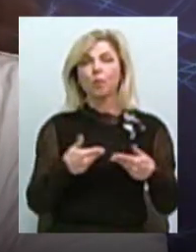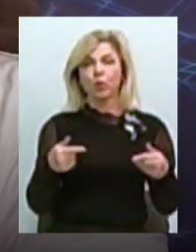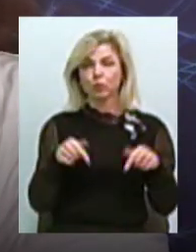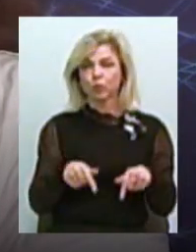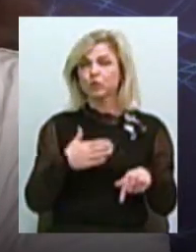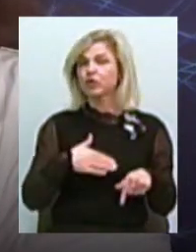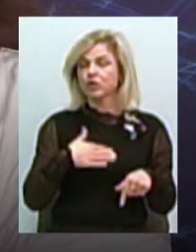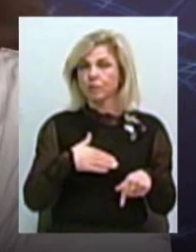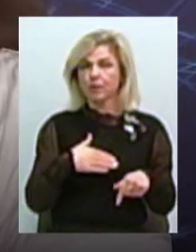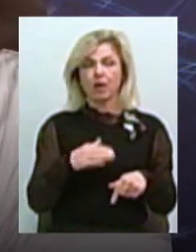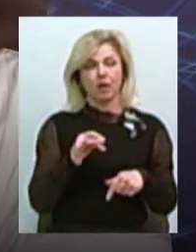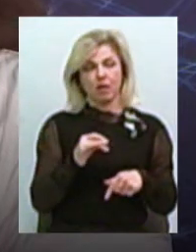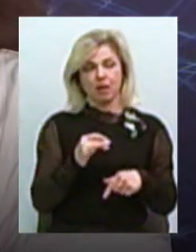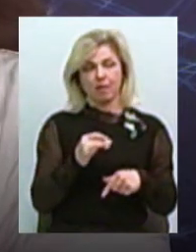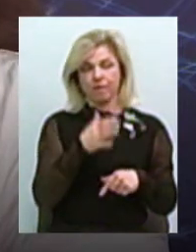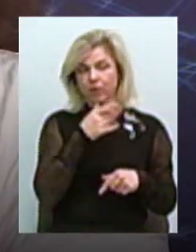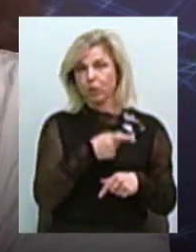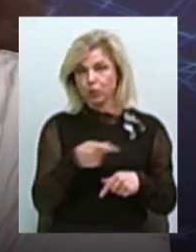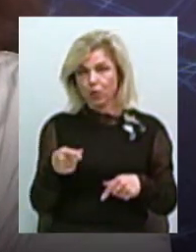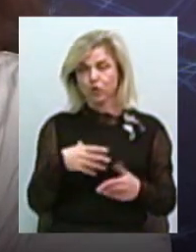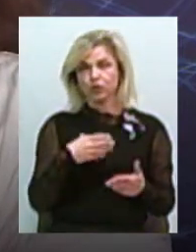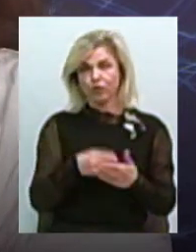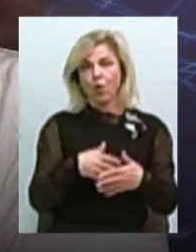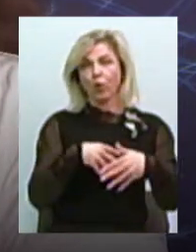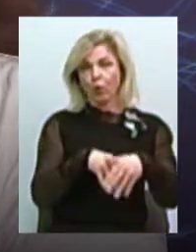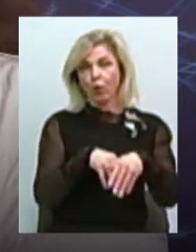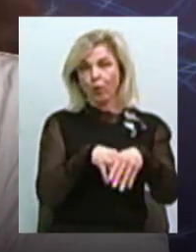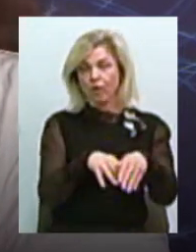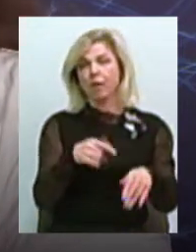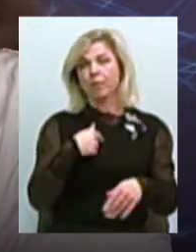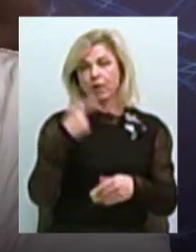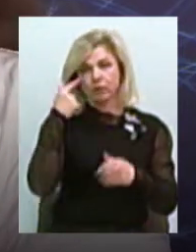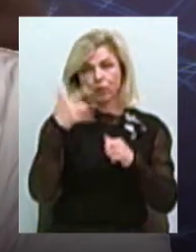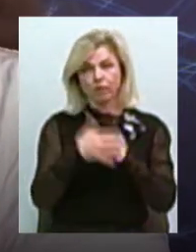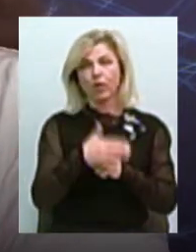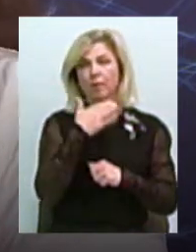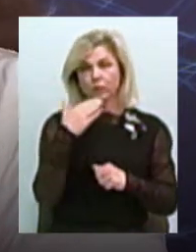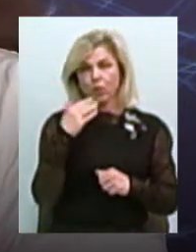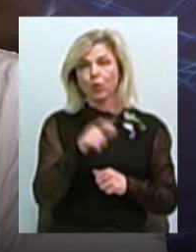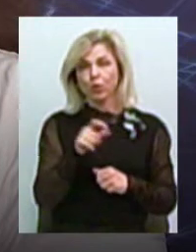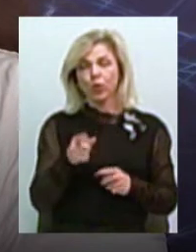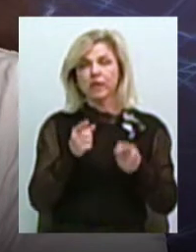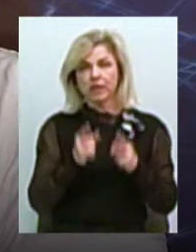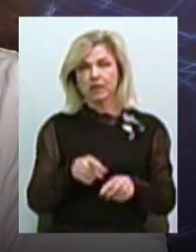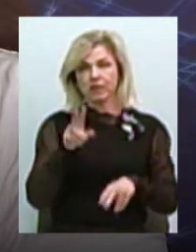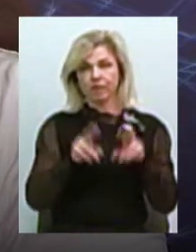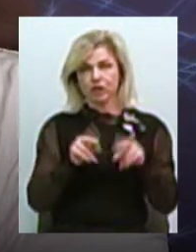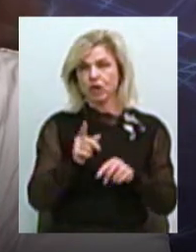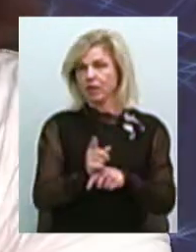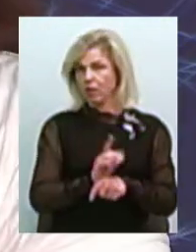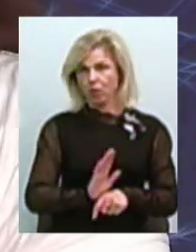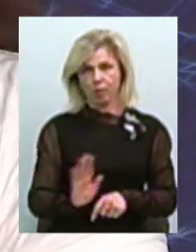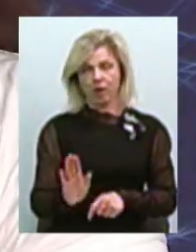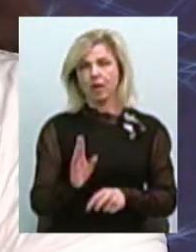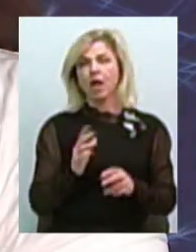чого. І ми протягом свого крокування ми зрозуміли, що велика кількість людей дійсно вважає, що це ненормально, що знущання – це